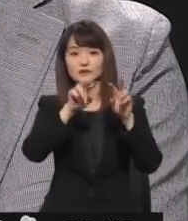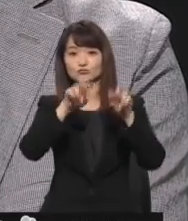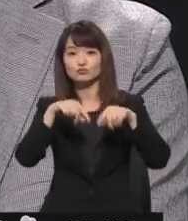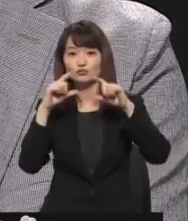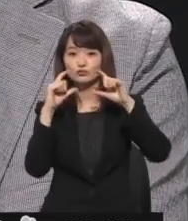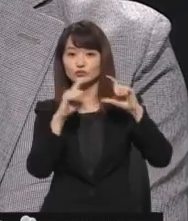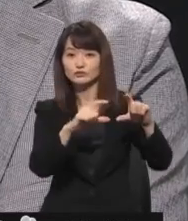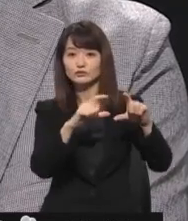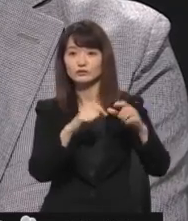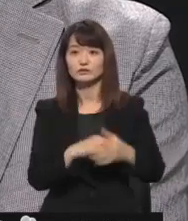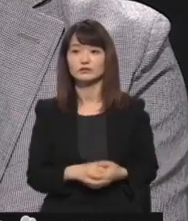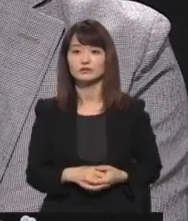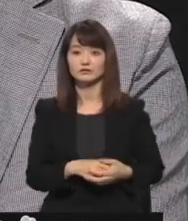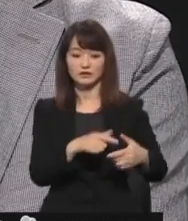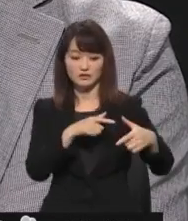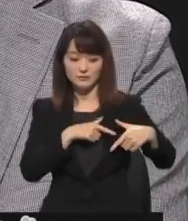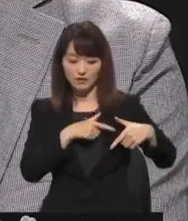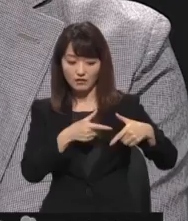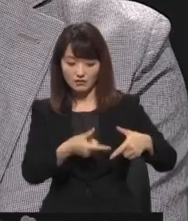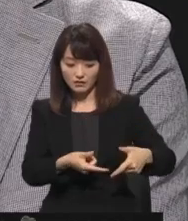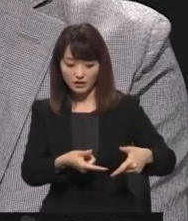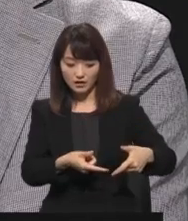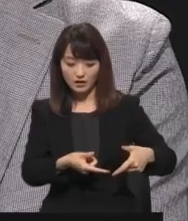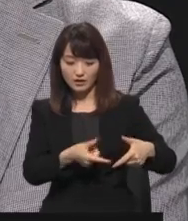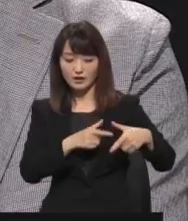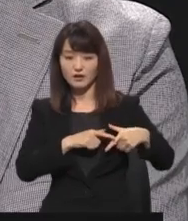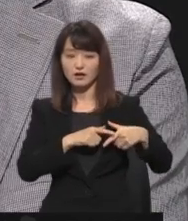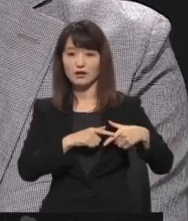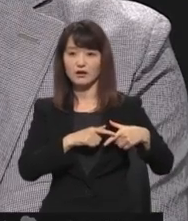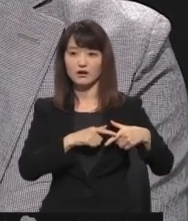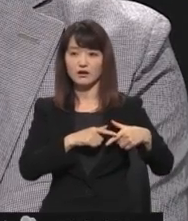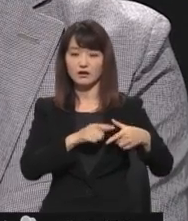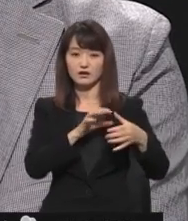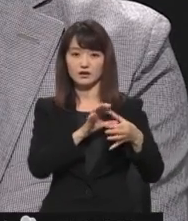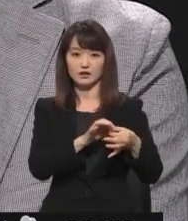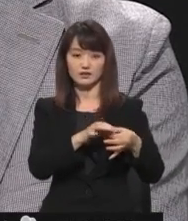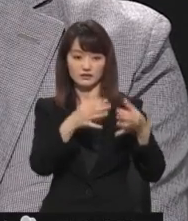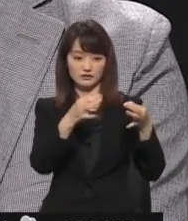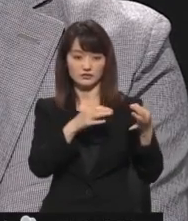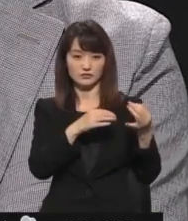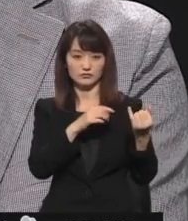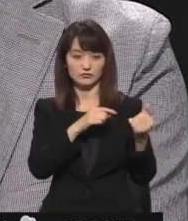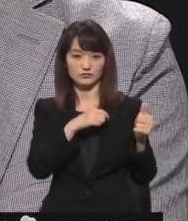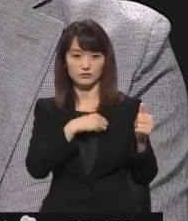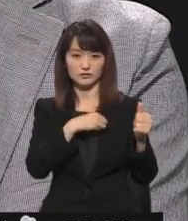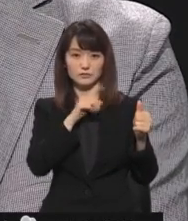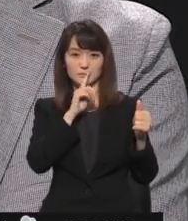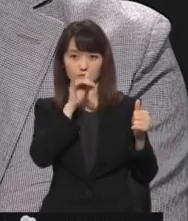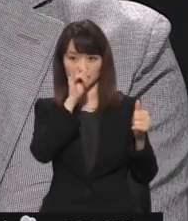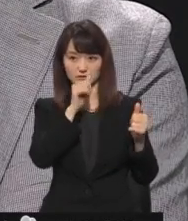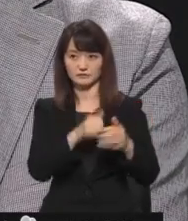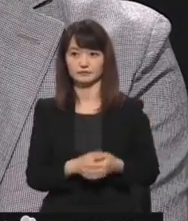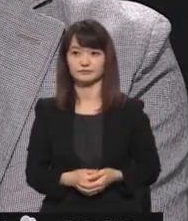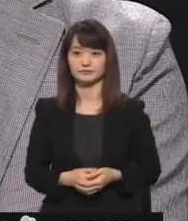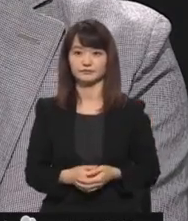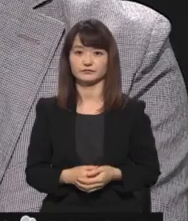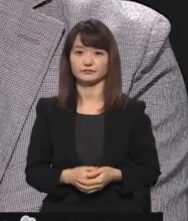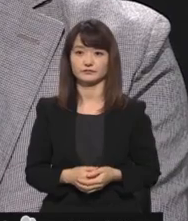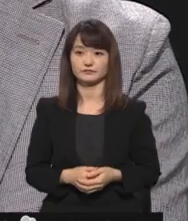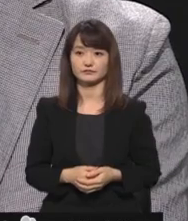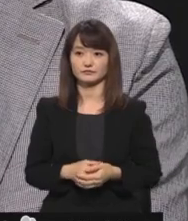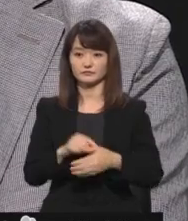때문에 여기 돈 명예 회복을 통한 김경원 의 주장 있었고 그대로 국민의 힘 그 당시 제 1야당이